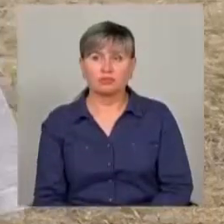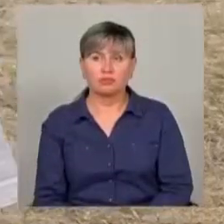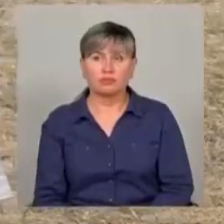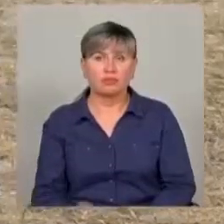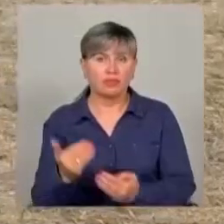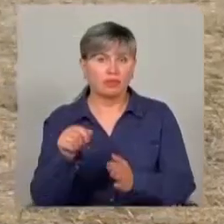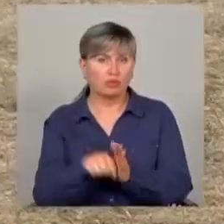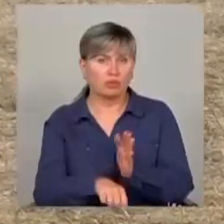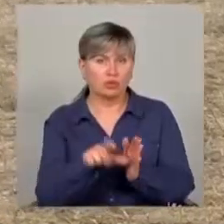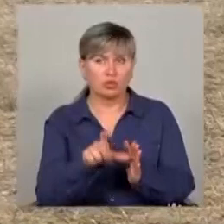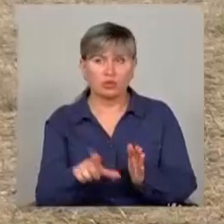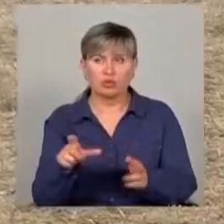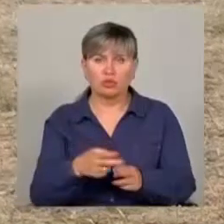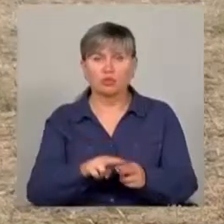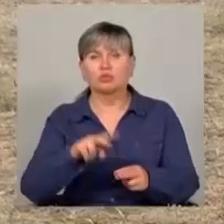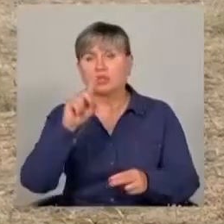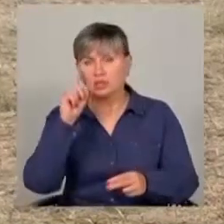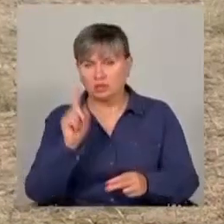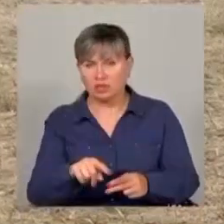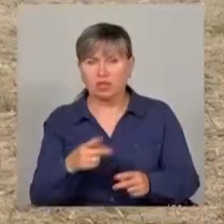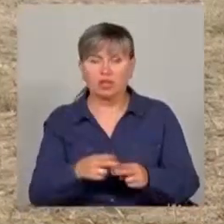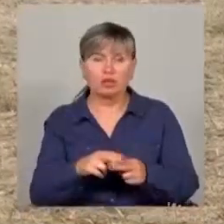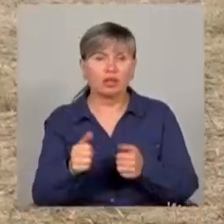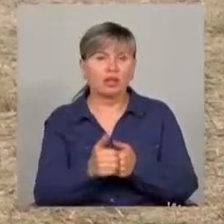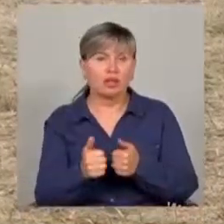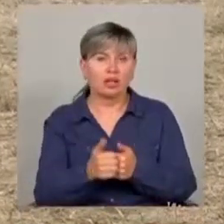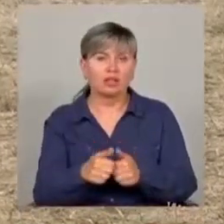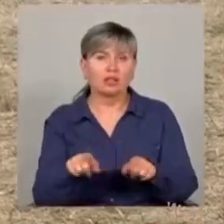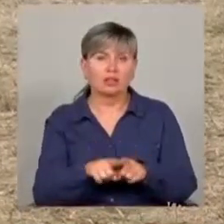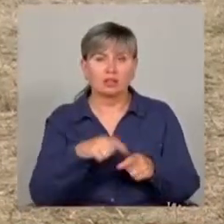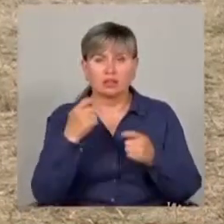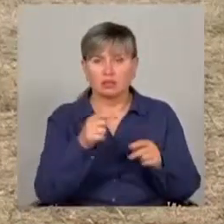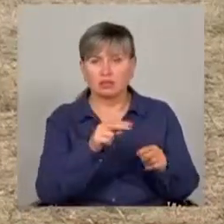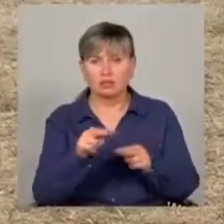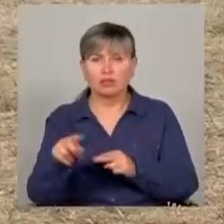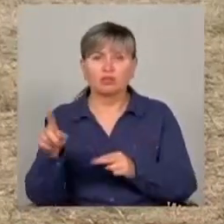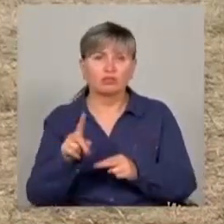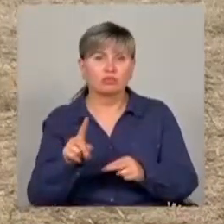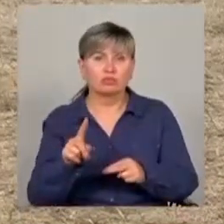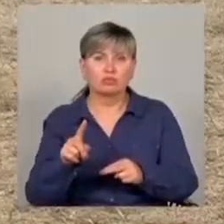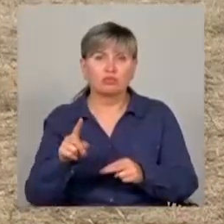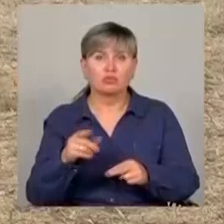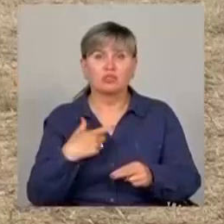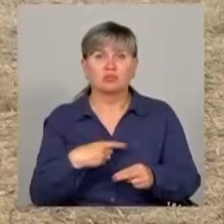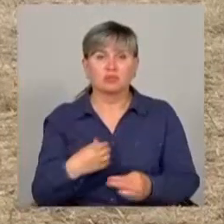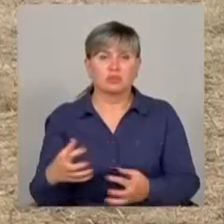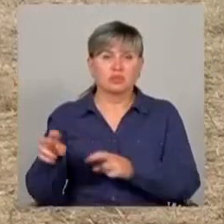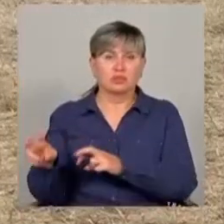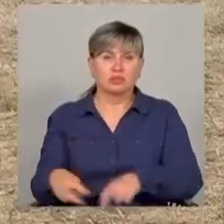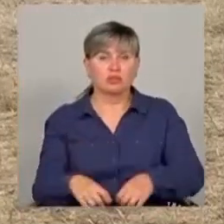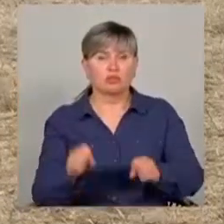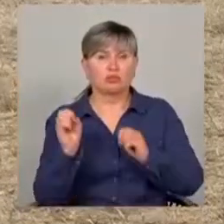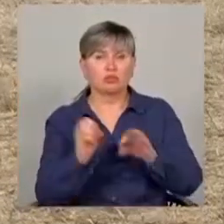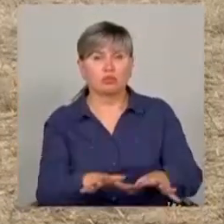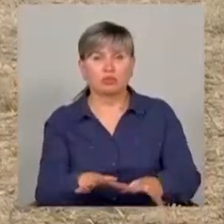Его убили люди, которые знали его, которые рядом также пасли скот. Чтобы нажиться, убили моего брата и бросили у